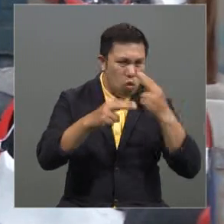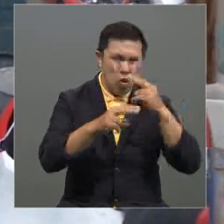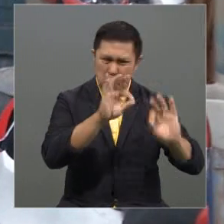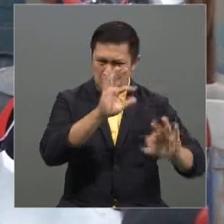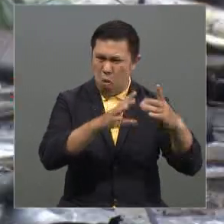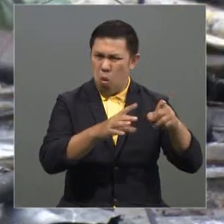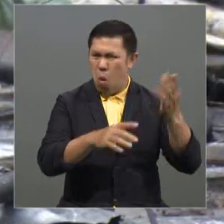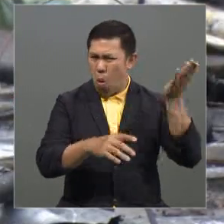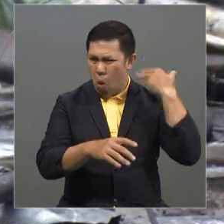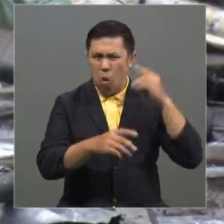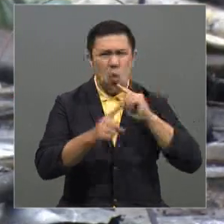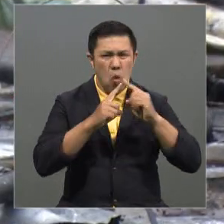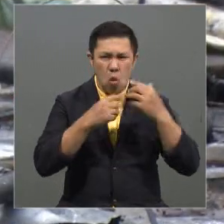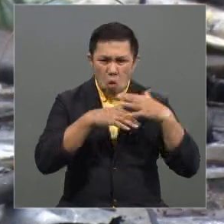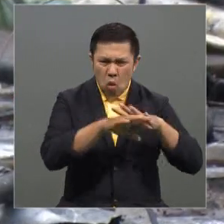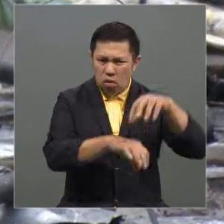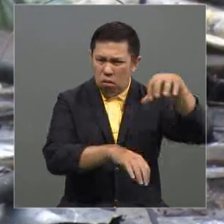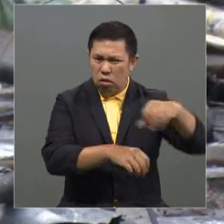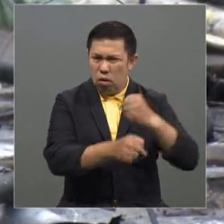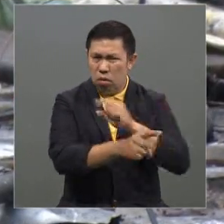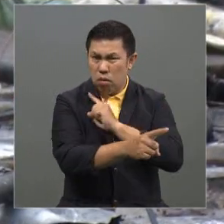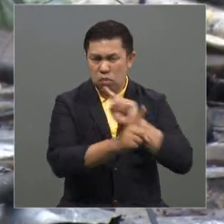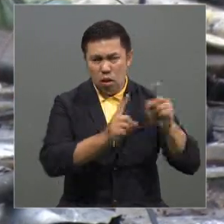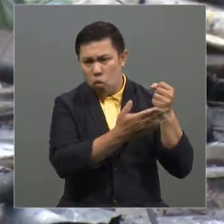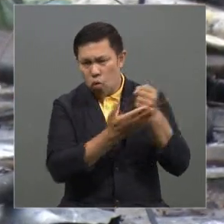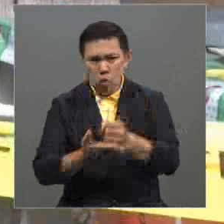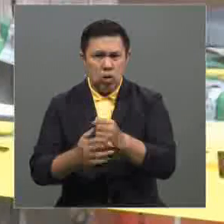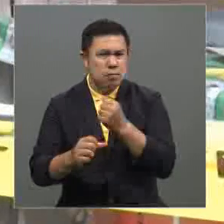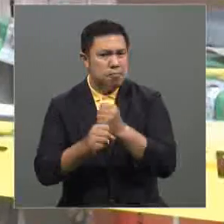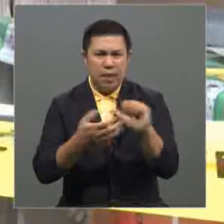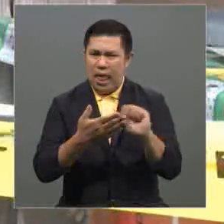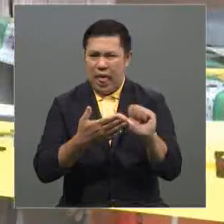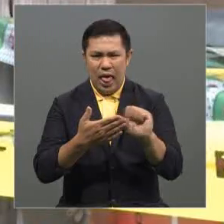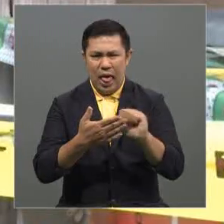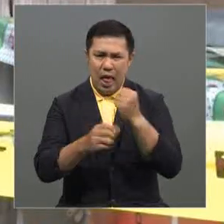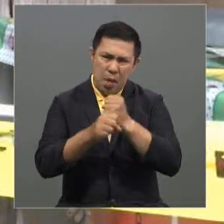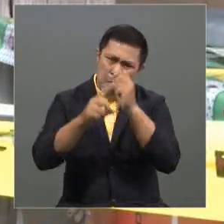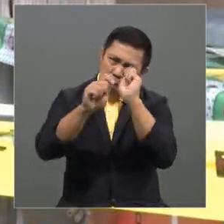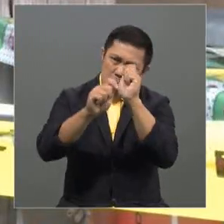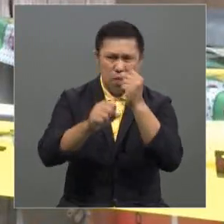ซึ่งก่อนหน้านี้เคยมีการประสานไปกับหน่วยงานแล้วแต่ยังไม่ได้รับดำเนินการแก้ไขแต่อย่างใด